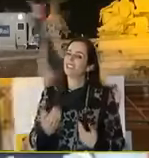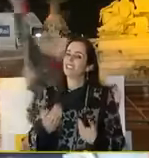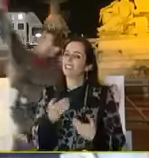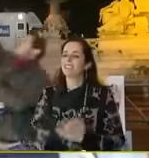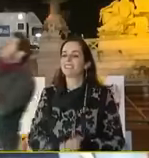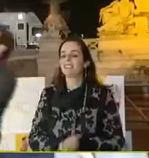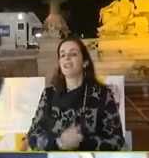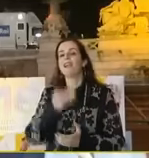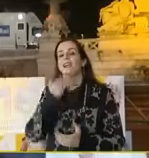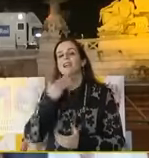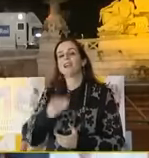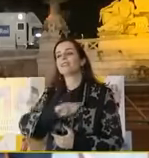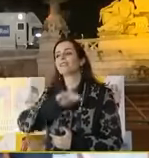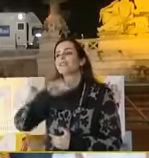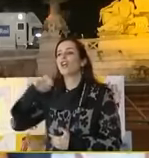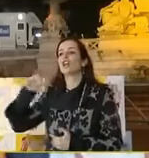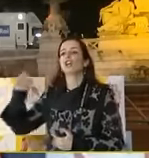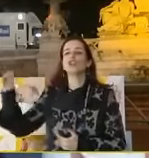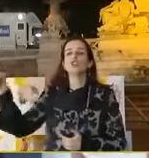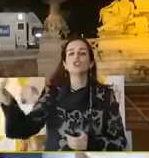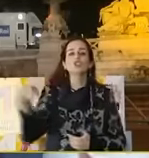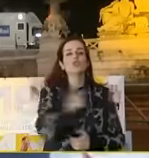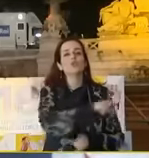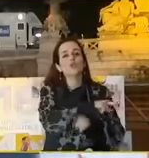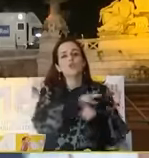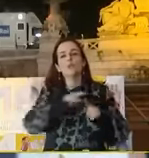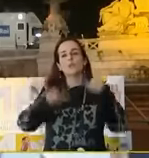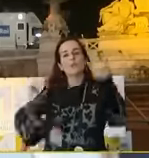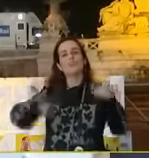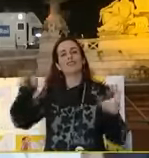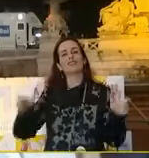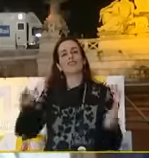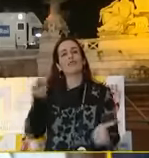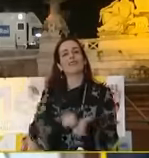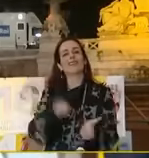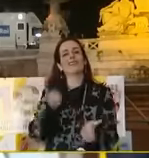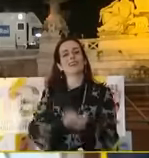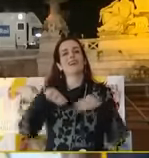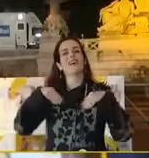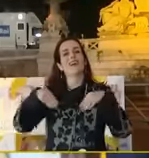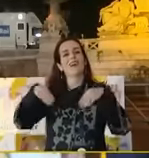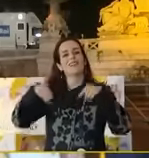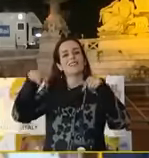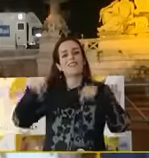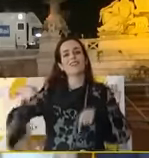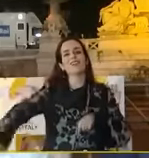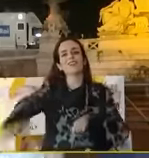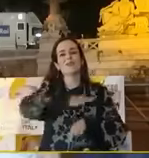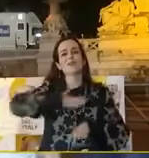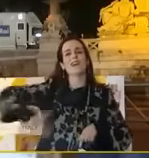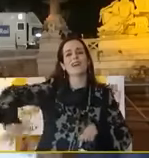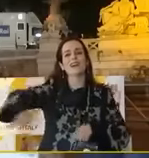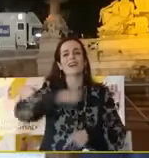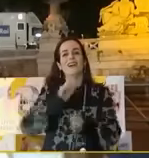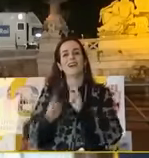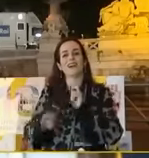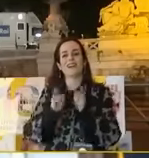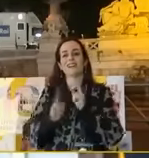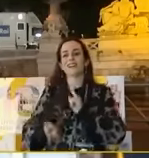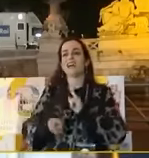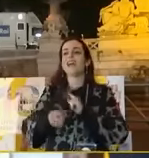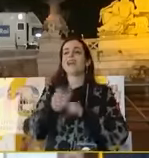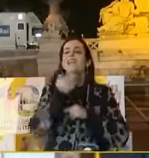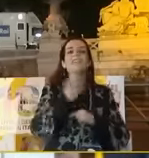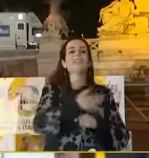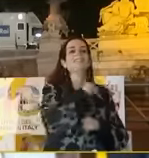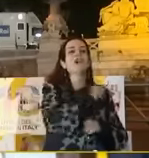ringraziare tutte le persone presenti oggi in questa piazza, quindi voglio ringraziare ciascuno di voi uno per